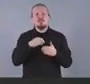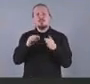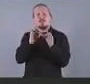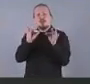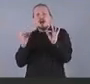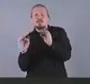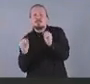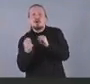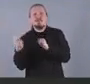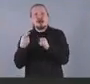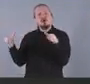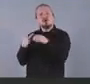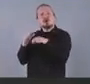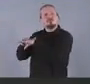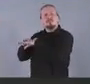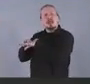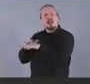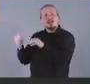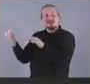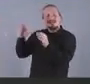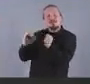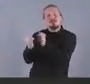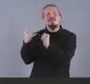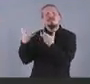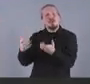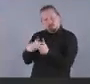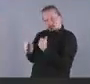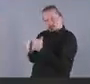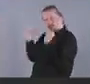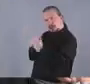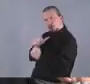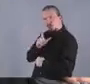Gauche métropolitaine. Je vous remercie pour votre attention.